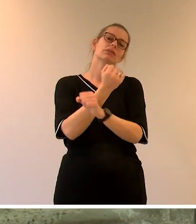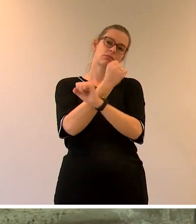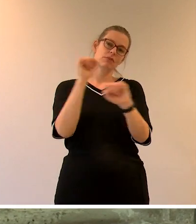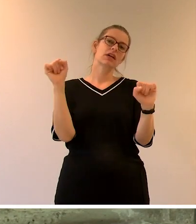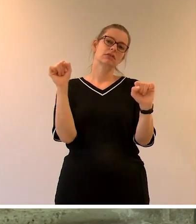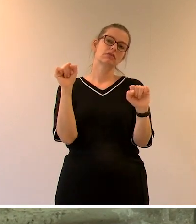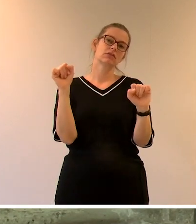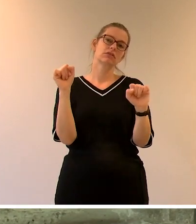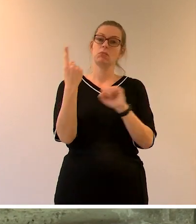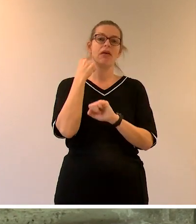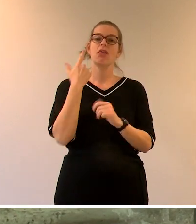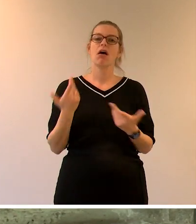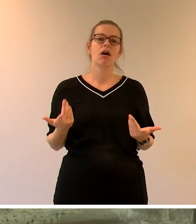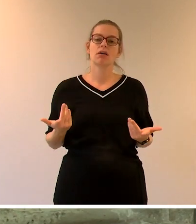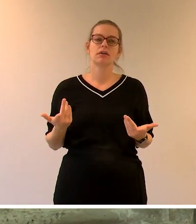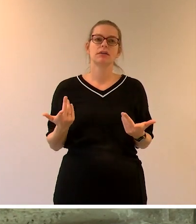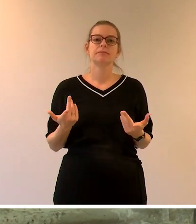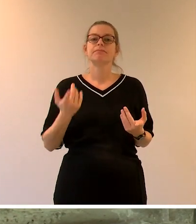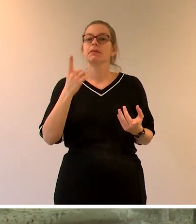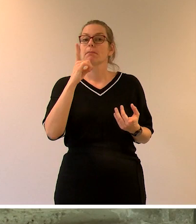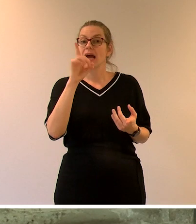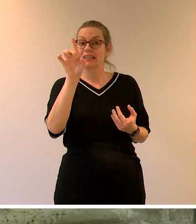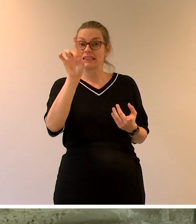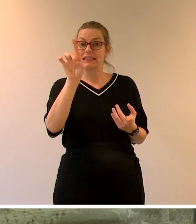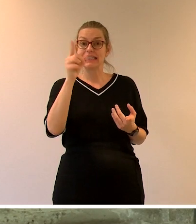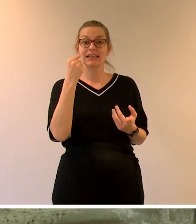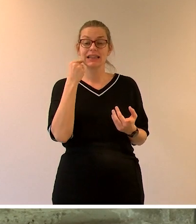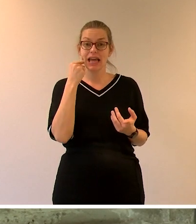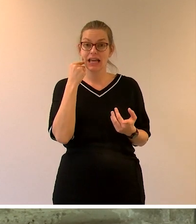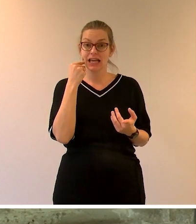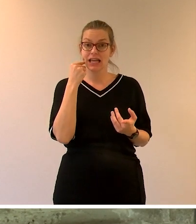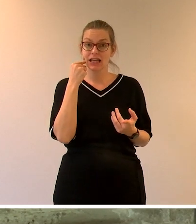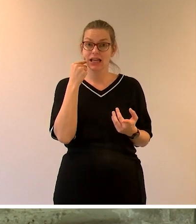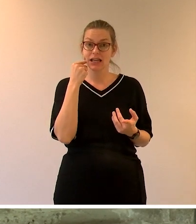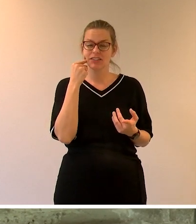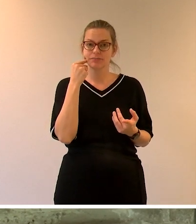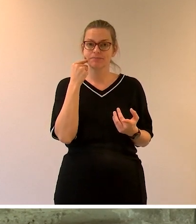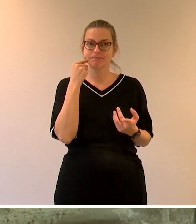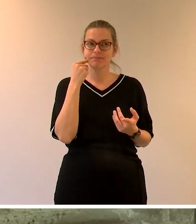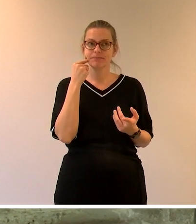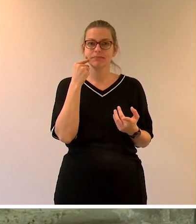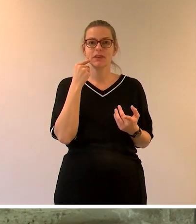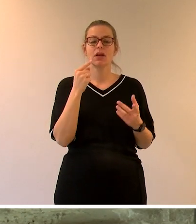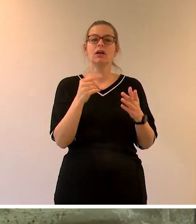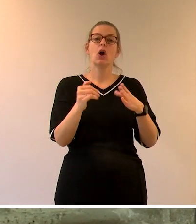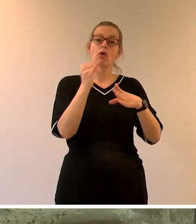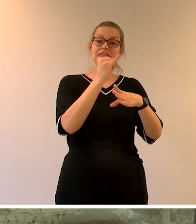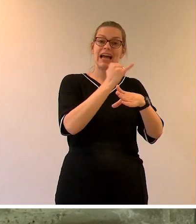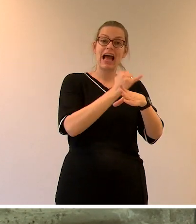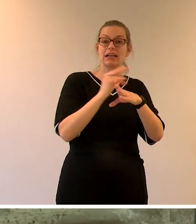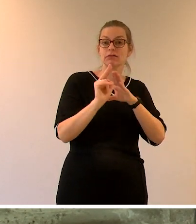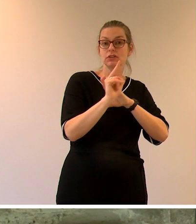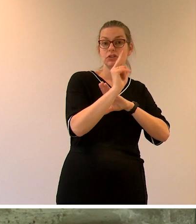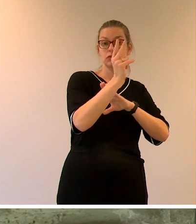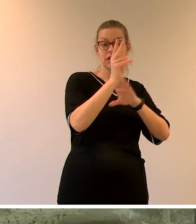voordat het einde kwam. Maar die day was over het einde van de Tweede